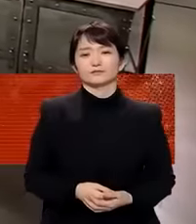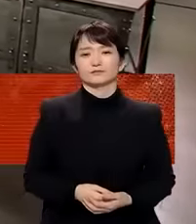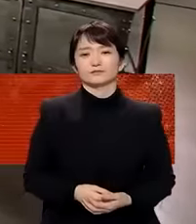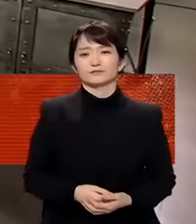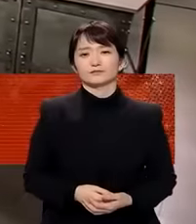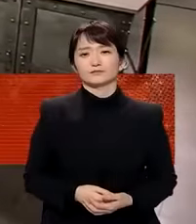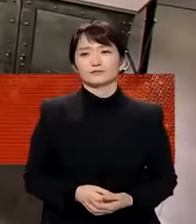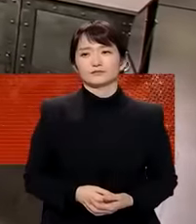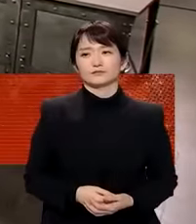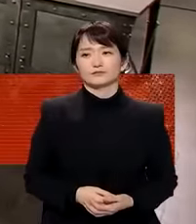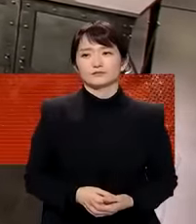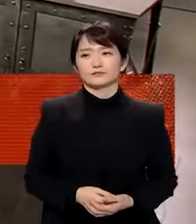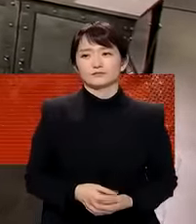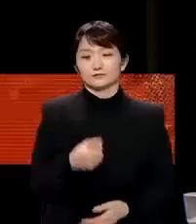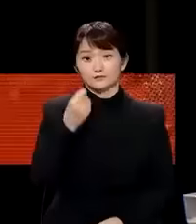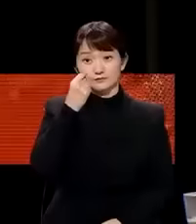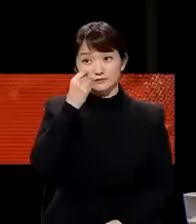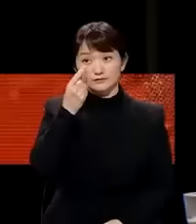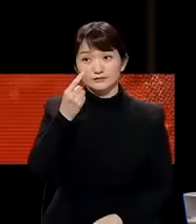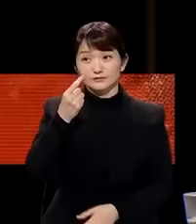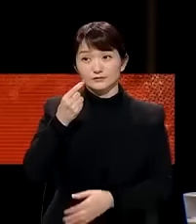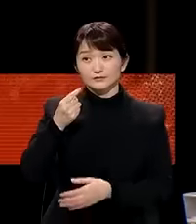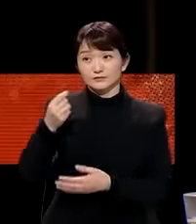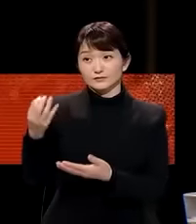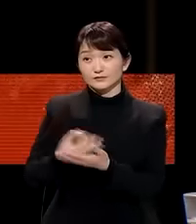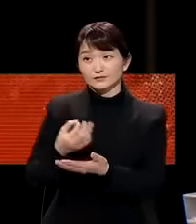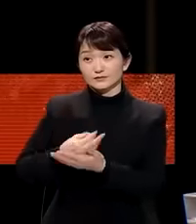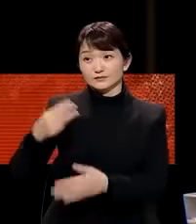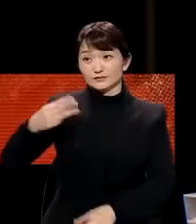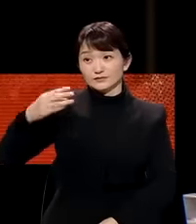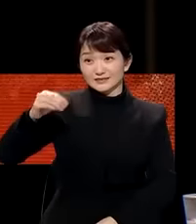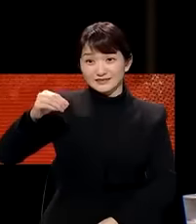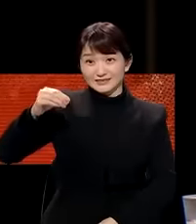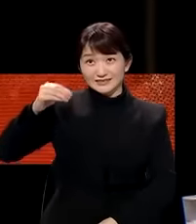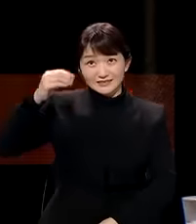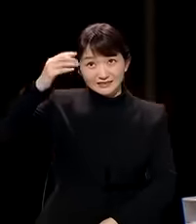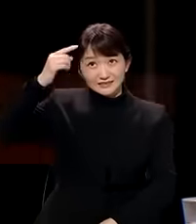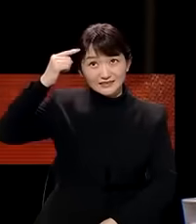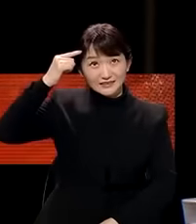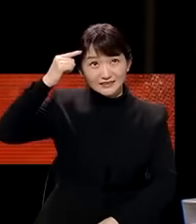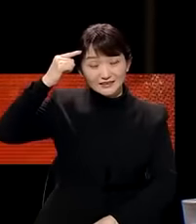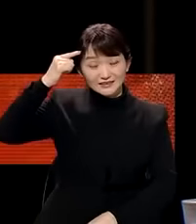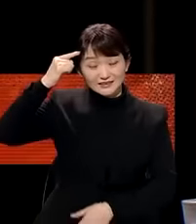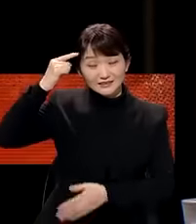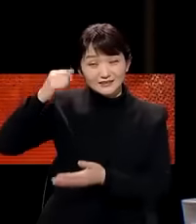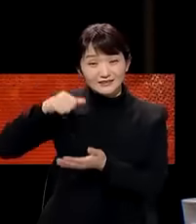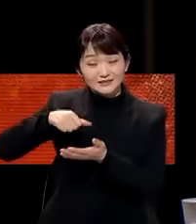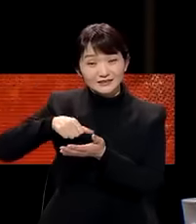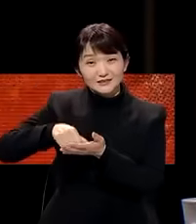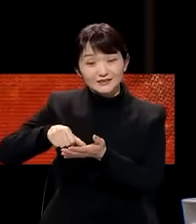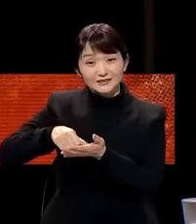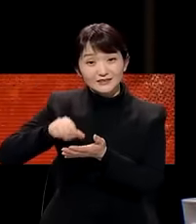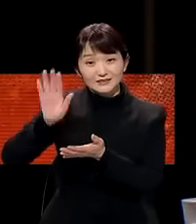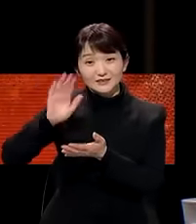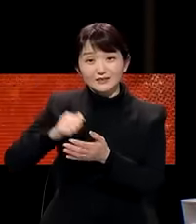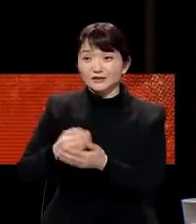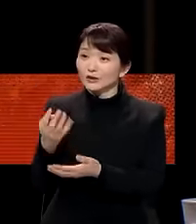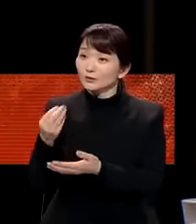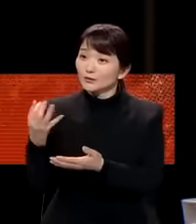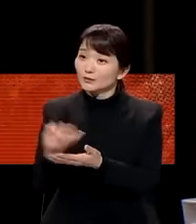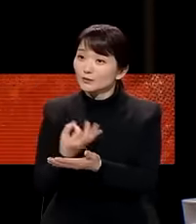여러분들 생각네이 월 3천이하게 머릿속에서 쉽게 지워지진 않는데 이게 얼마를 버는지 좀